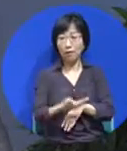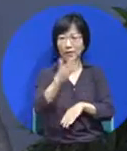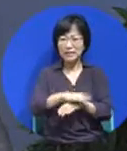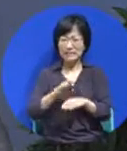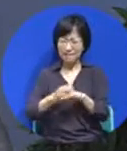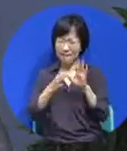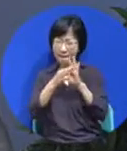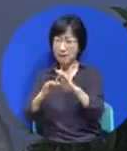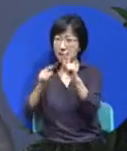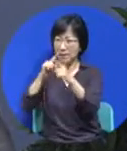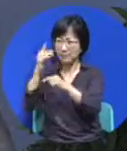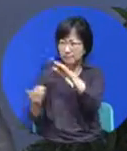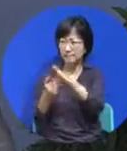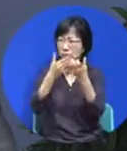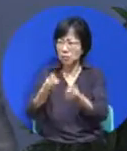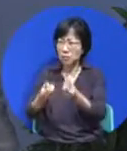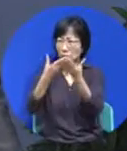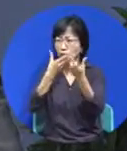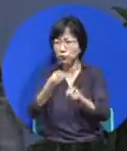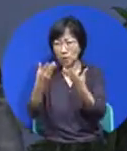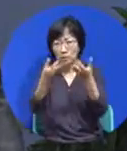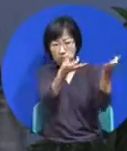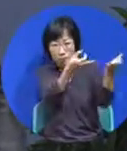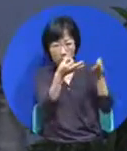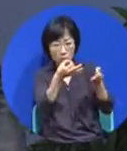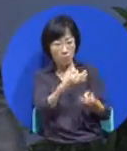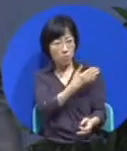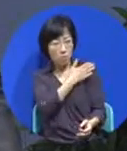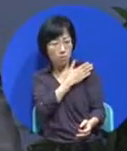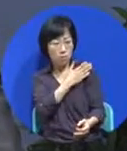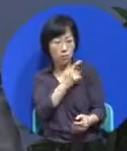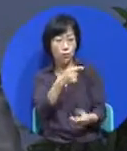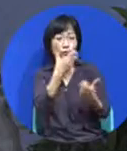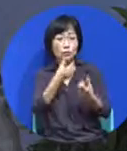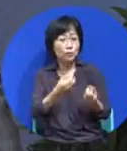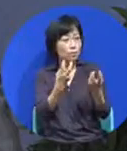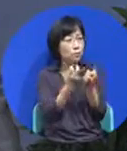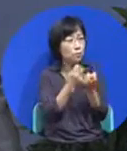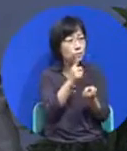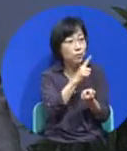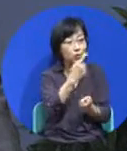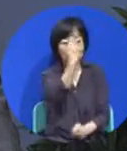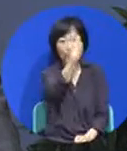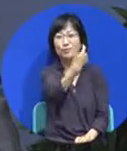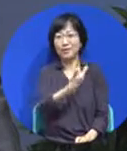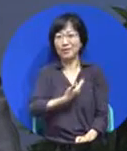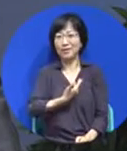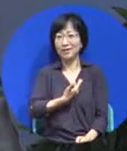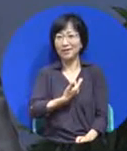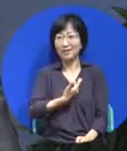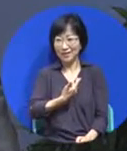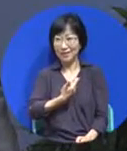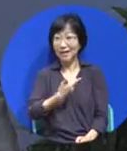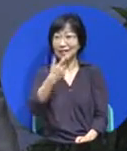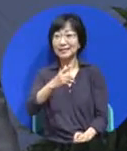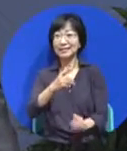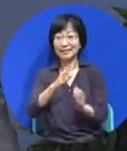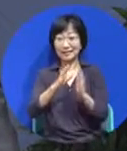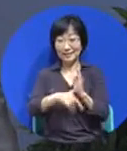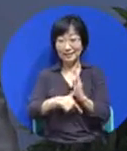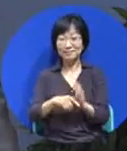tell people you go to church but you're praying constantly inside of your workplace and one day people will be able to see. How is it that you're getting all these answers? 그때